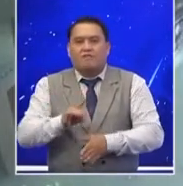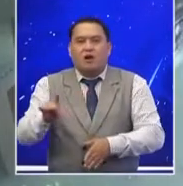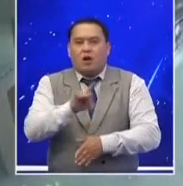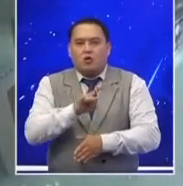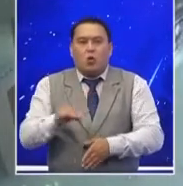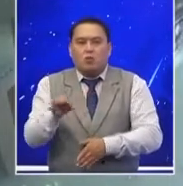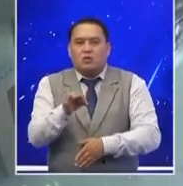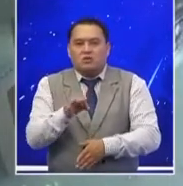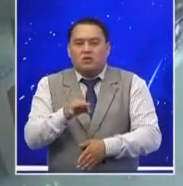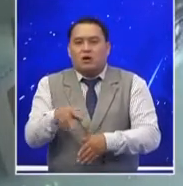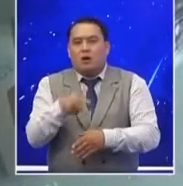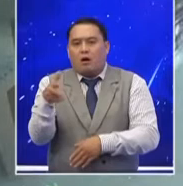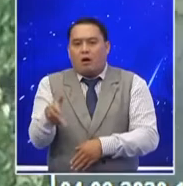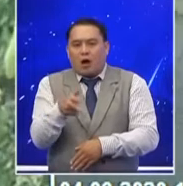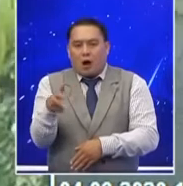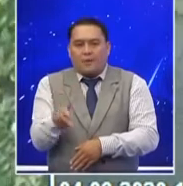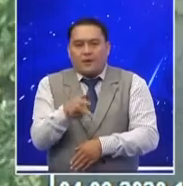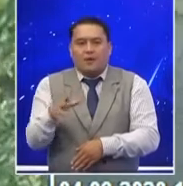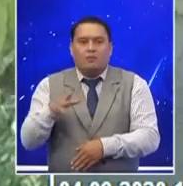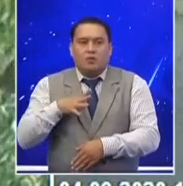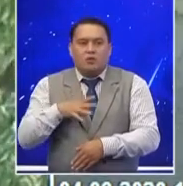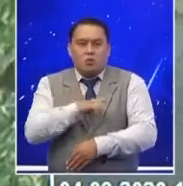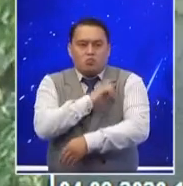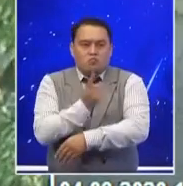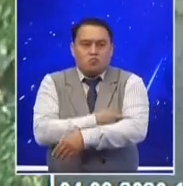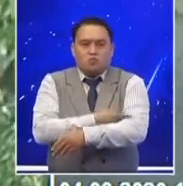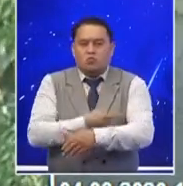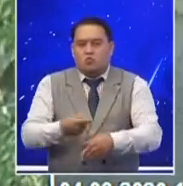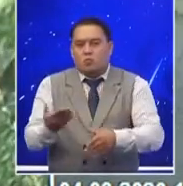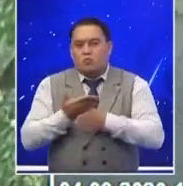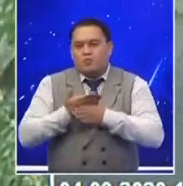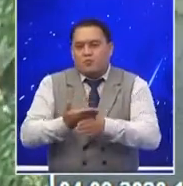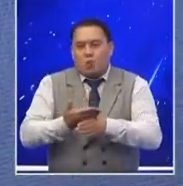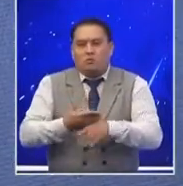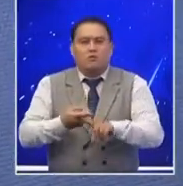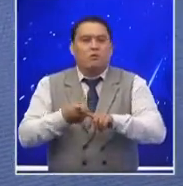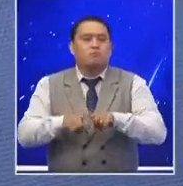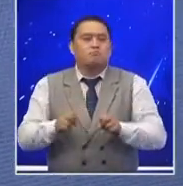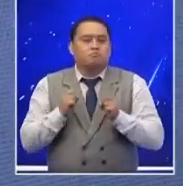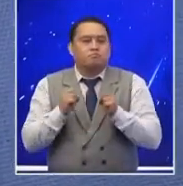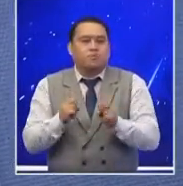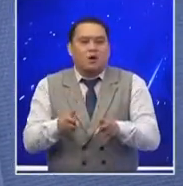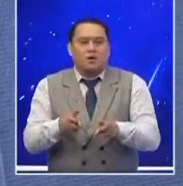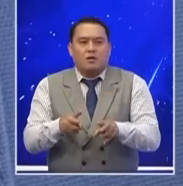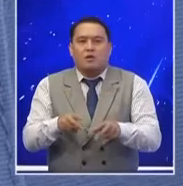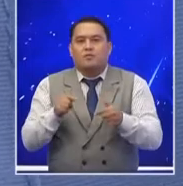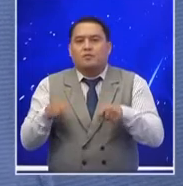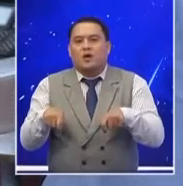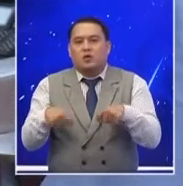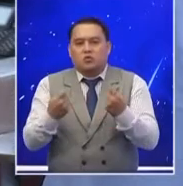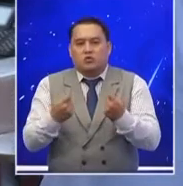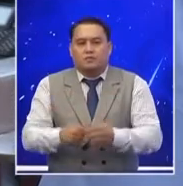районах областного центра камеры наблюдения стали мощным подспорьем для полицейских в борьбе с преступностью и